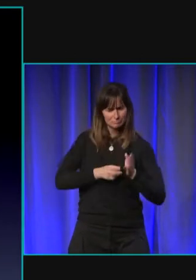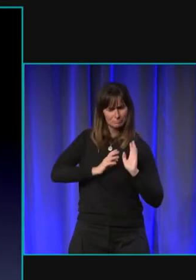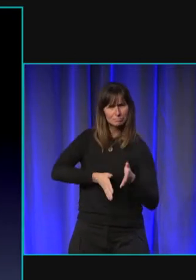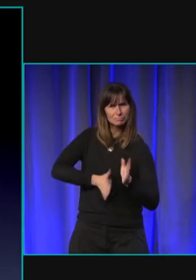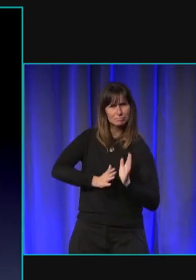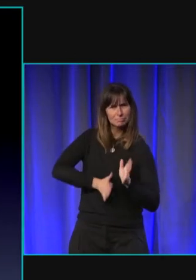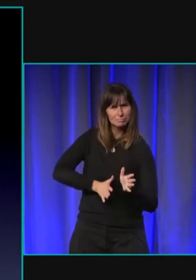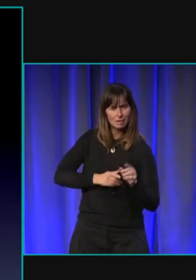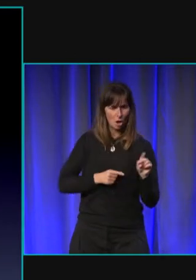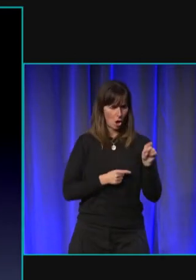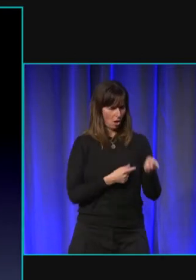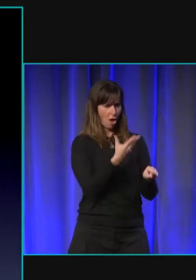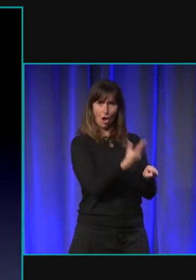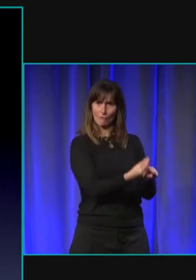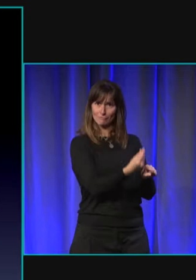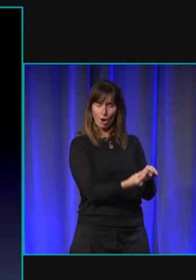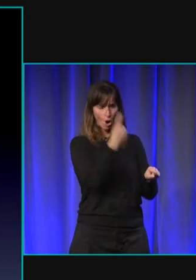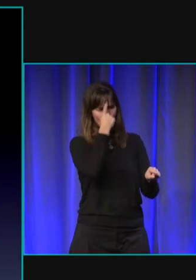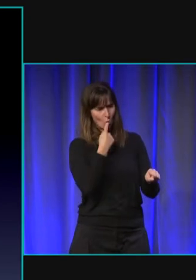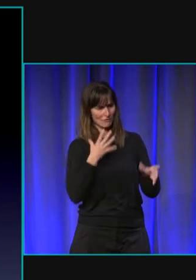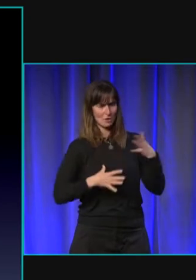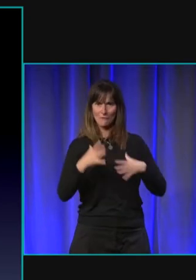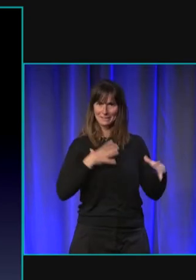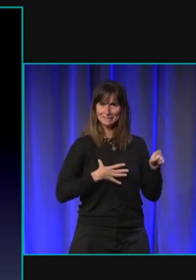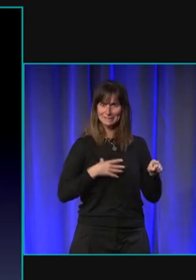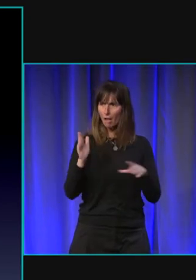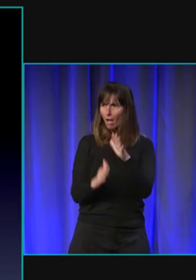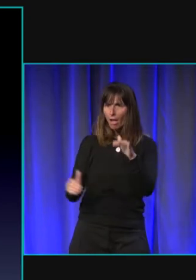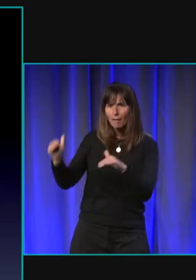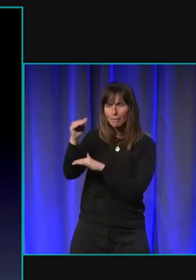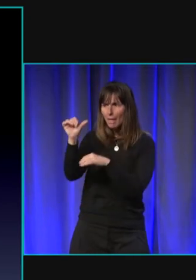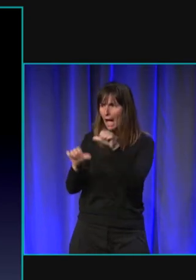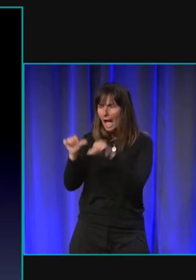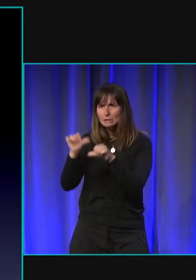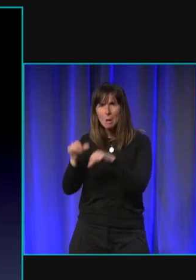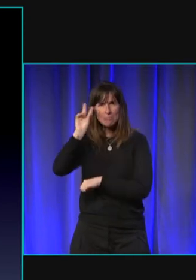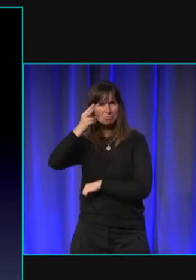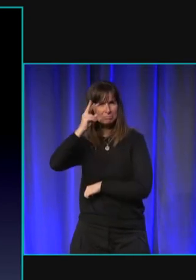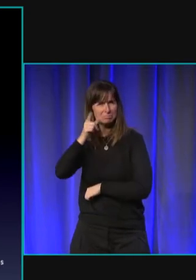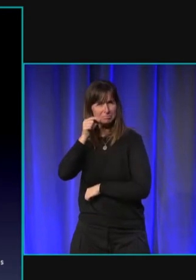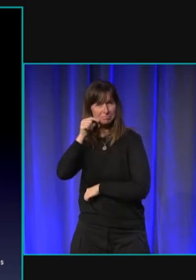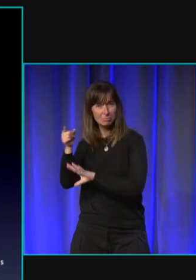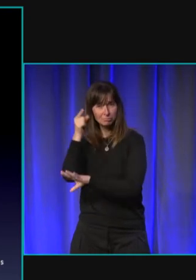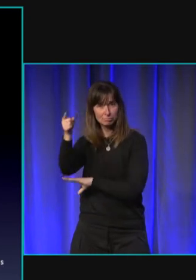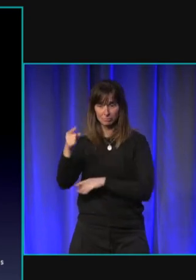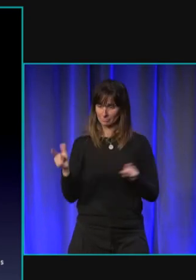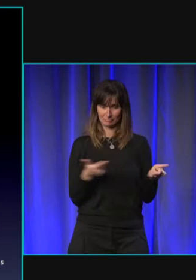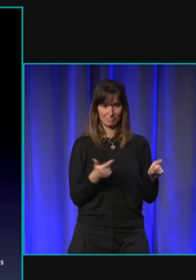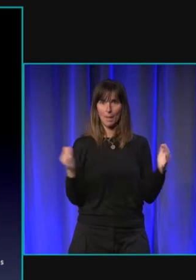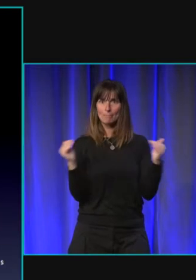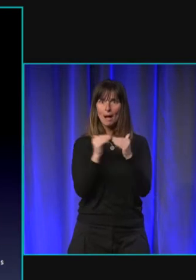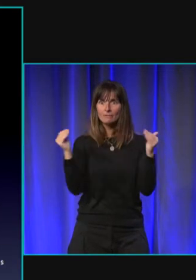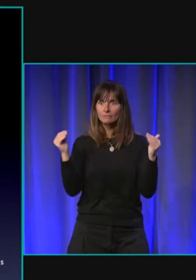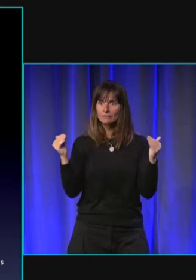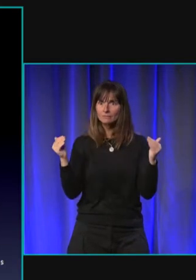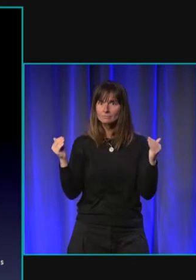les enfants ont à peu près le même profil de fatigue que celui des athlètes très bien entraînés en endurance. Et donc,